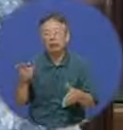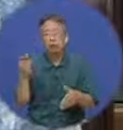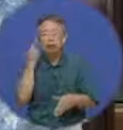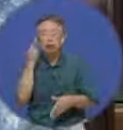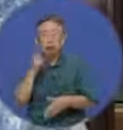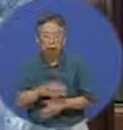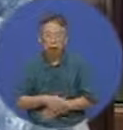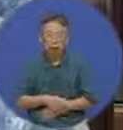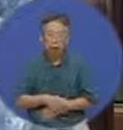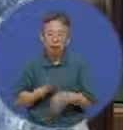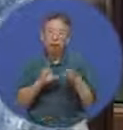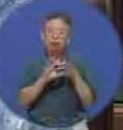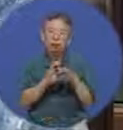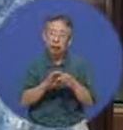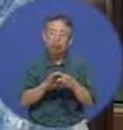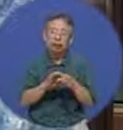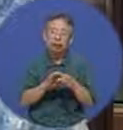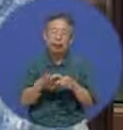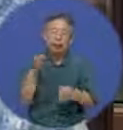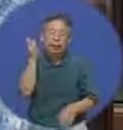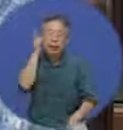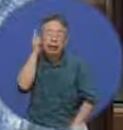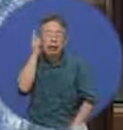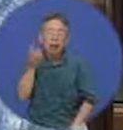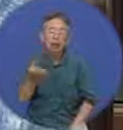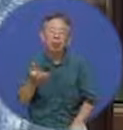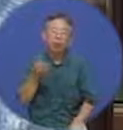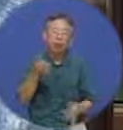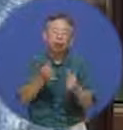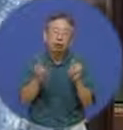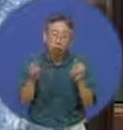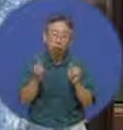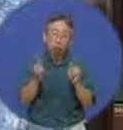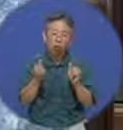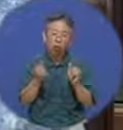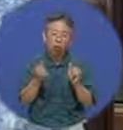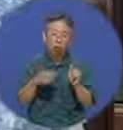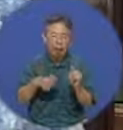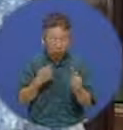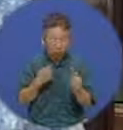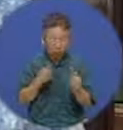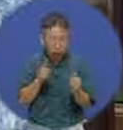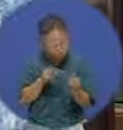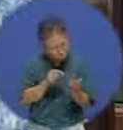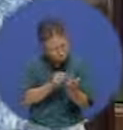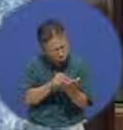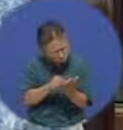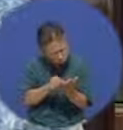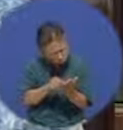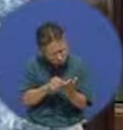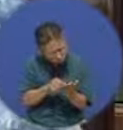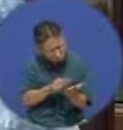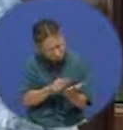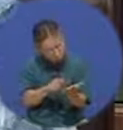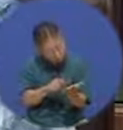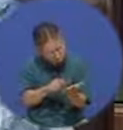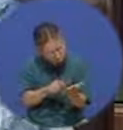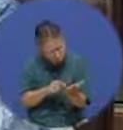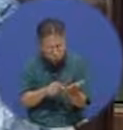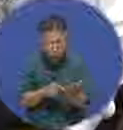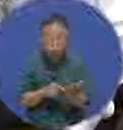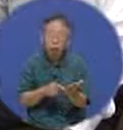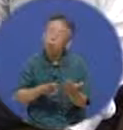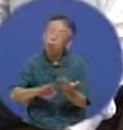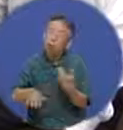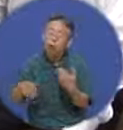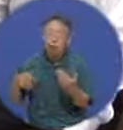の、はい、その携帯電話を持っている人でないと自分がどこをどういうふうにしてやってるかっていうのは分かりませんよ